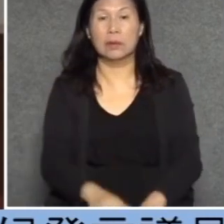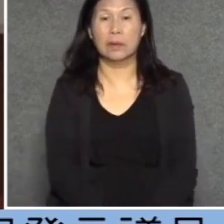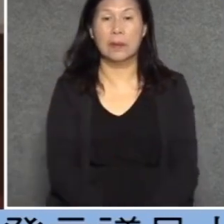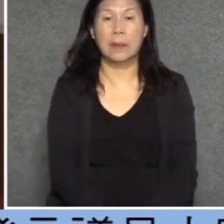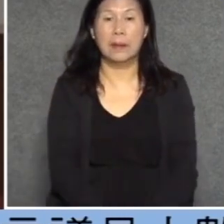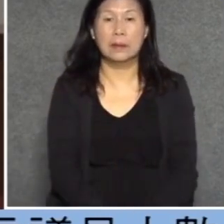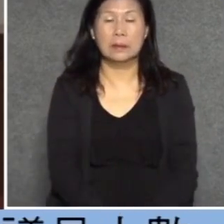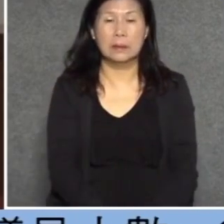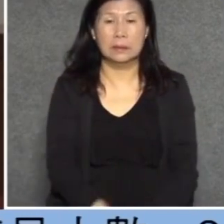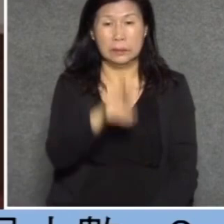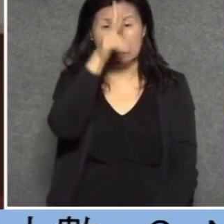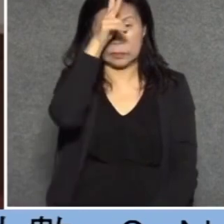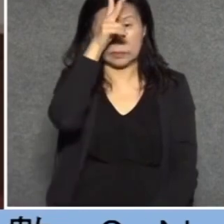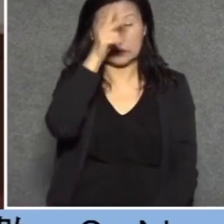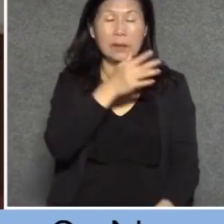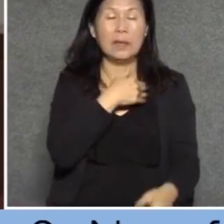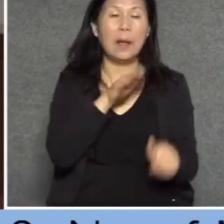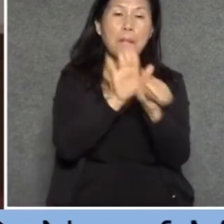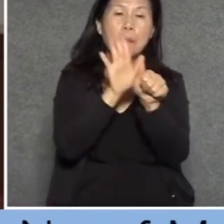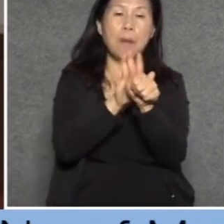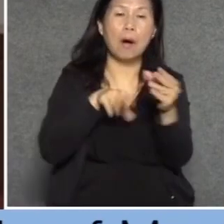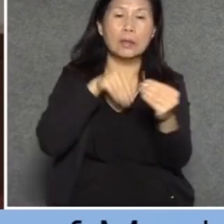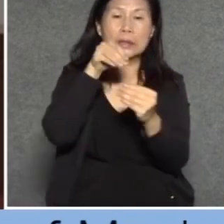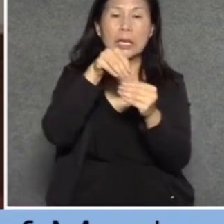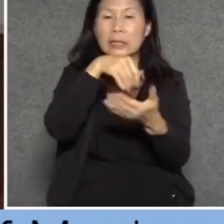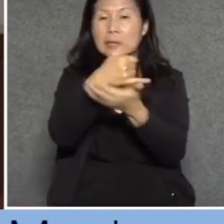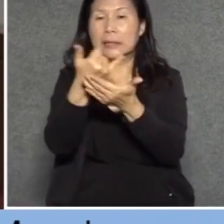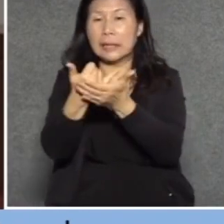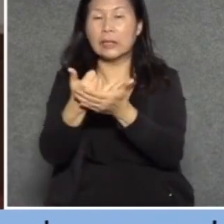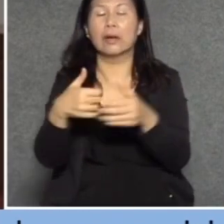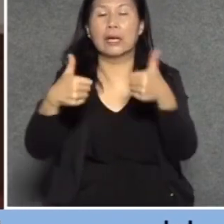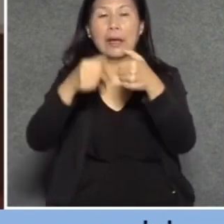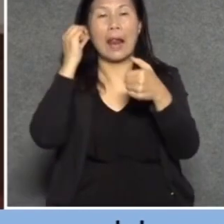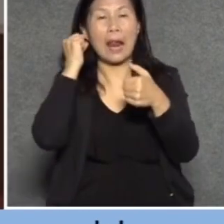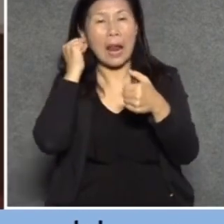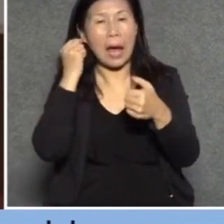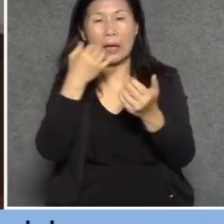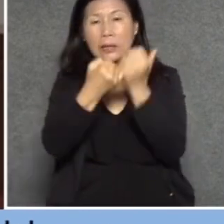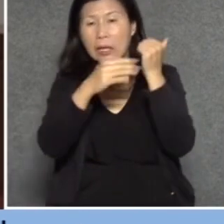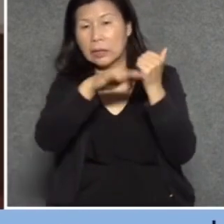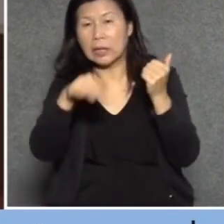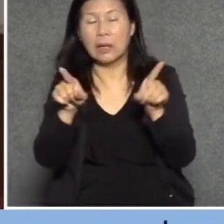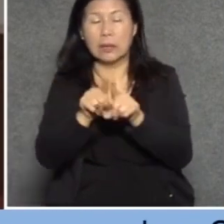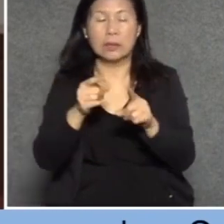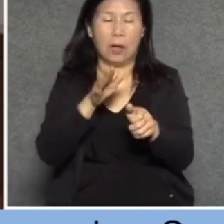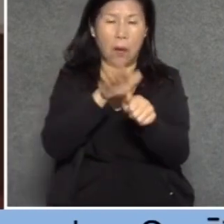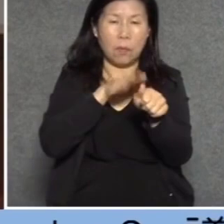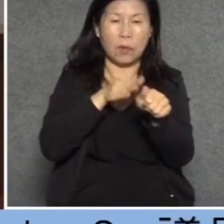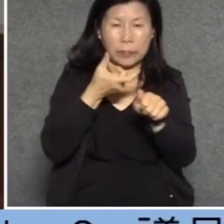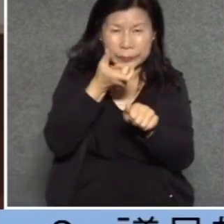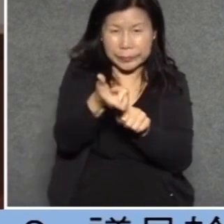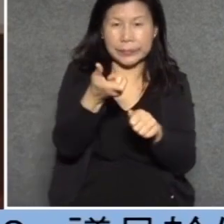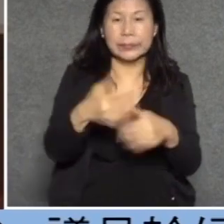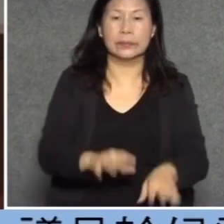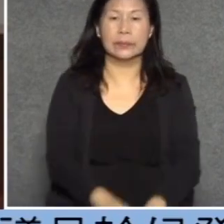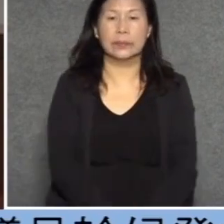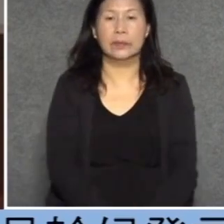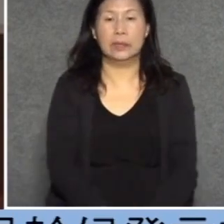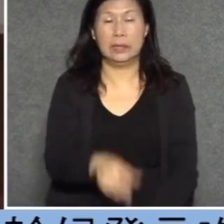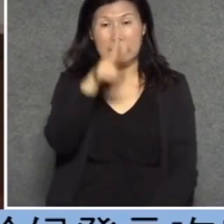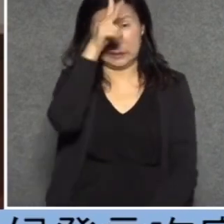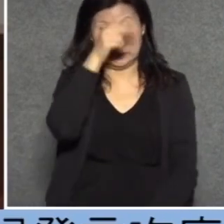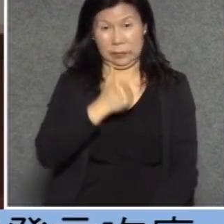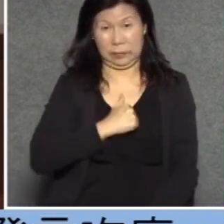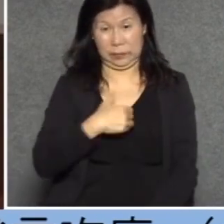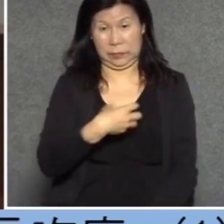即係政府去撫恤佢啲遺屬，係嘛？嗱，另外咧就係、是、局長喺度啦，係